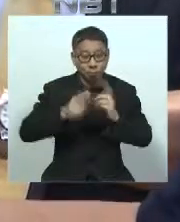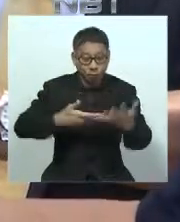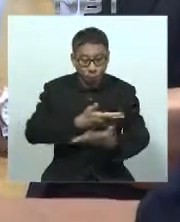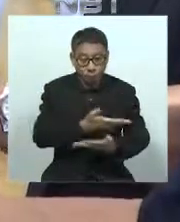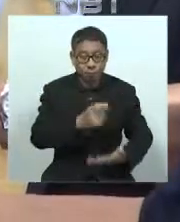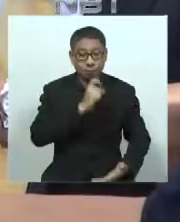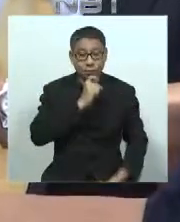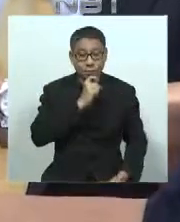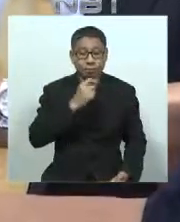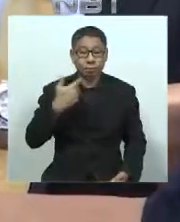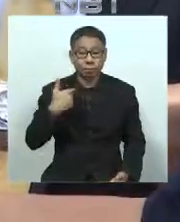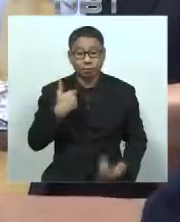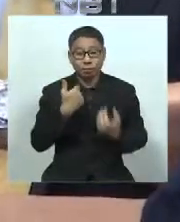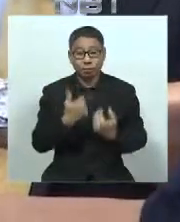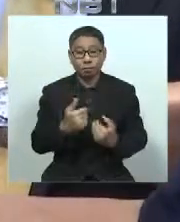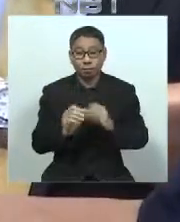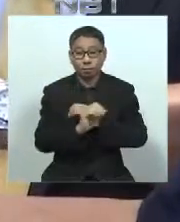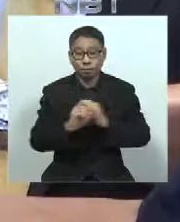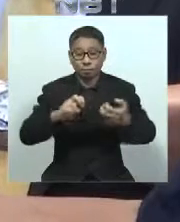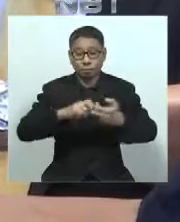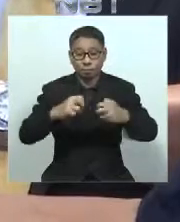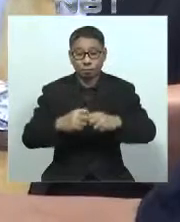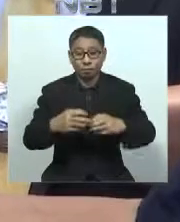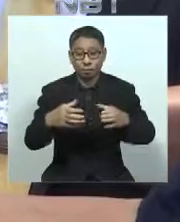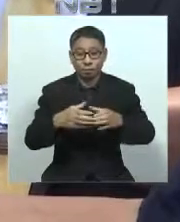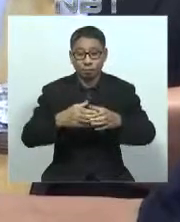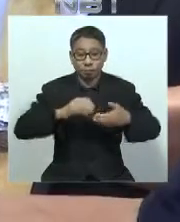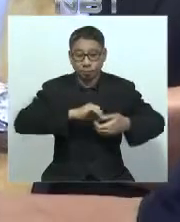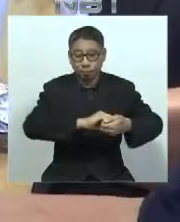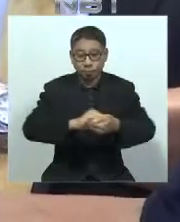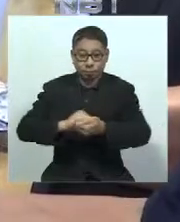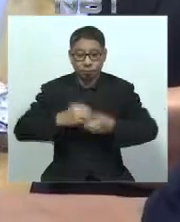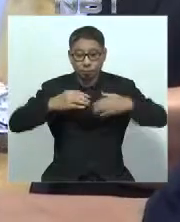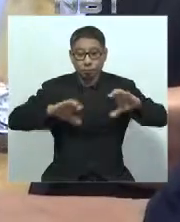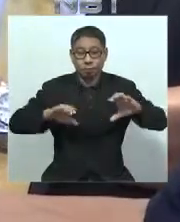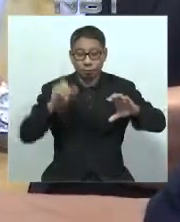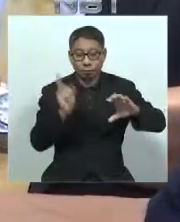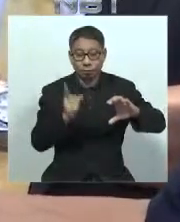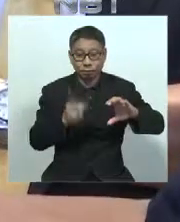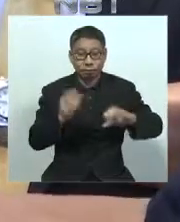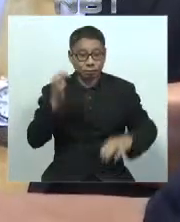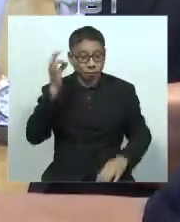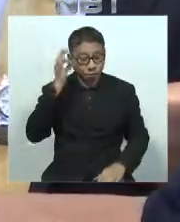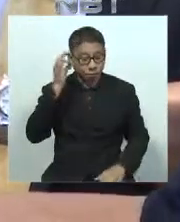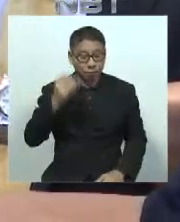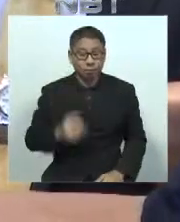จามั่นใจว่าไม่มีรอยร้าวระหว่างพรรคร่วมรัฐบาลอย่างแน่นอนฟังเสียงคุณอุตมะ